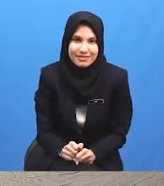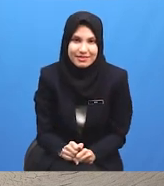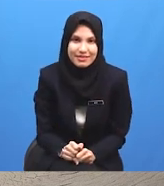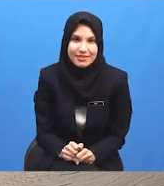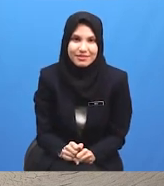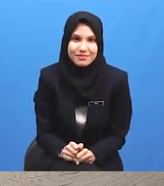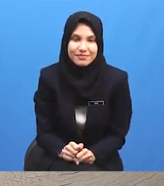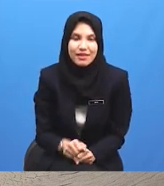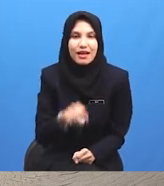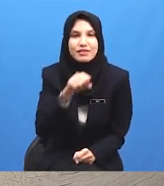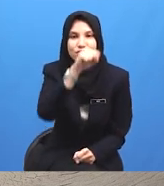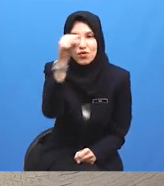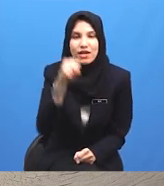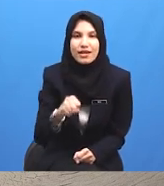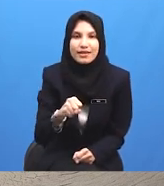dengan soalan yang keenam.